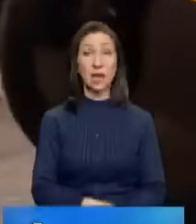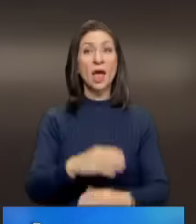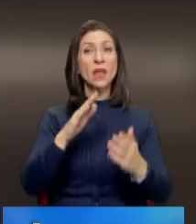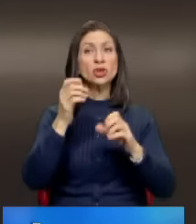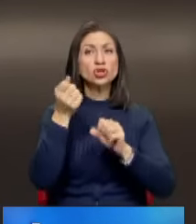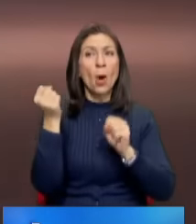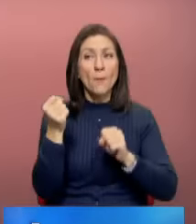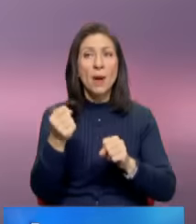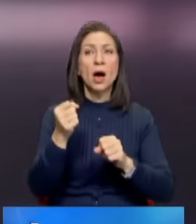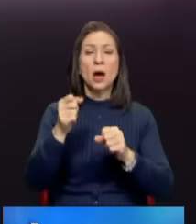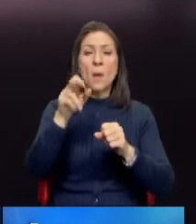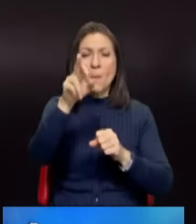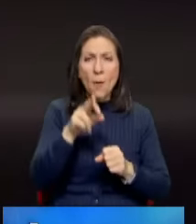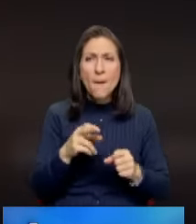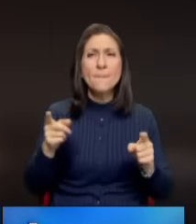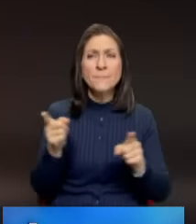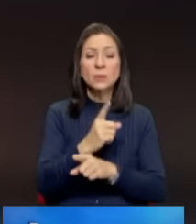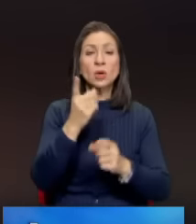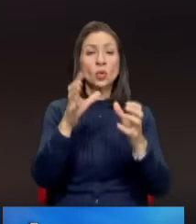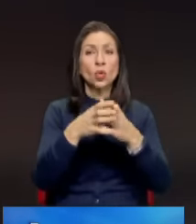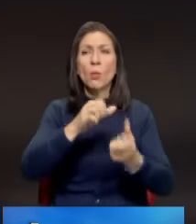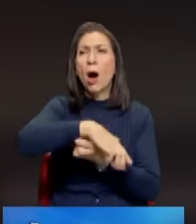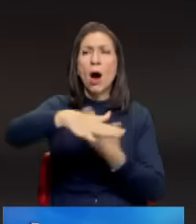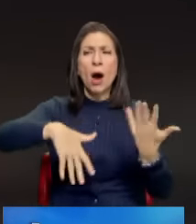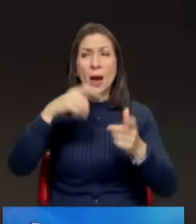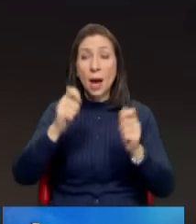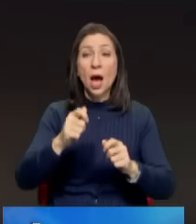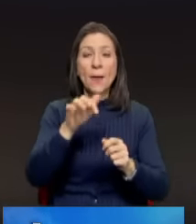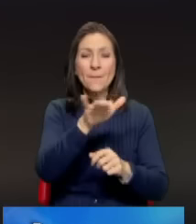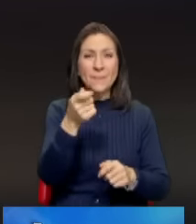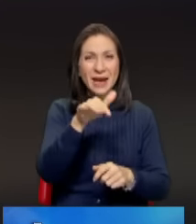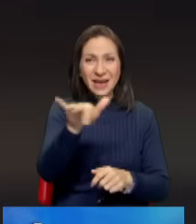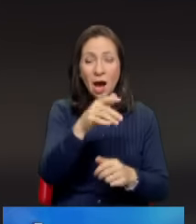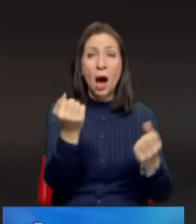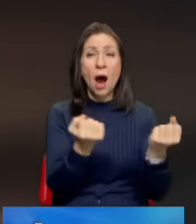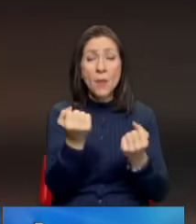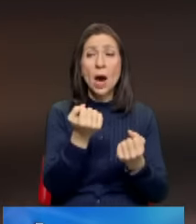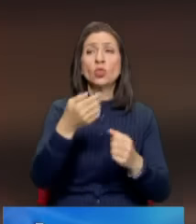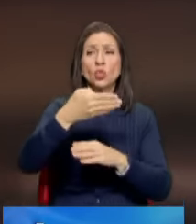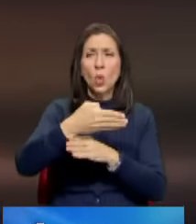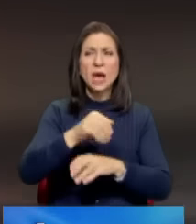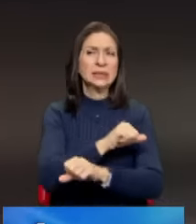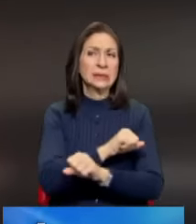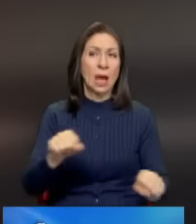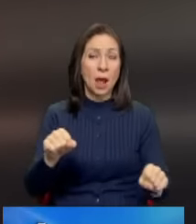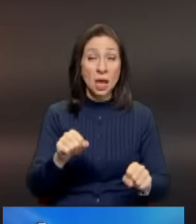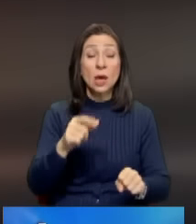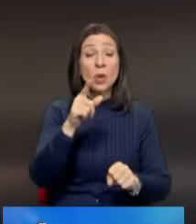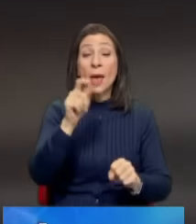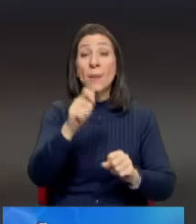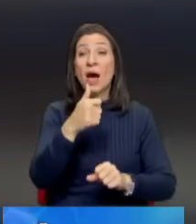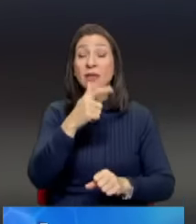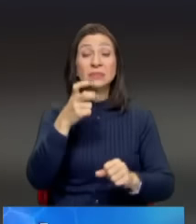Ellerinde sopalar ve havai fişeklerle bir grup sokakları birbirine kattı. ATM'ler, otomobiller, otobüs durakları zarar gördü.